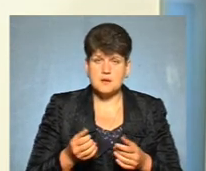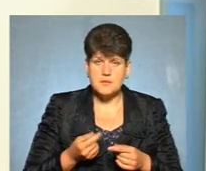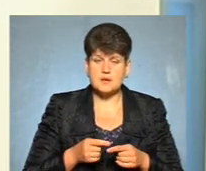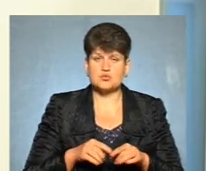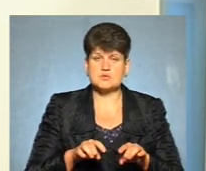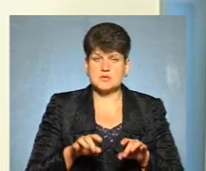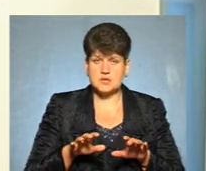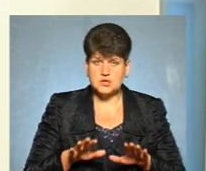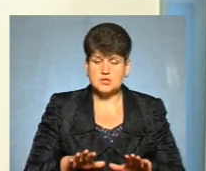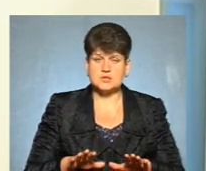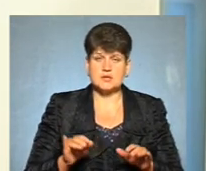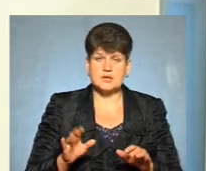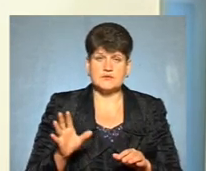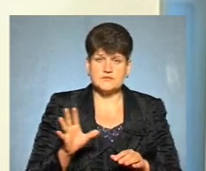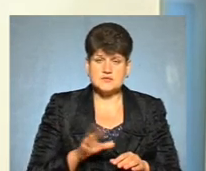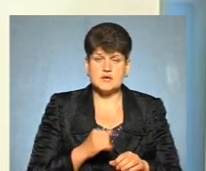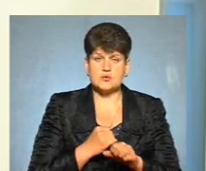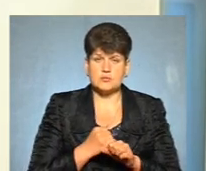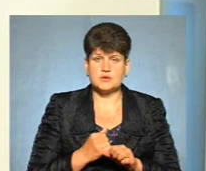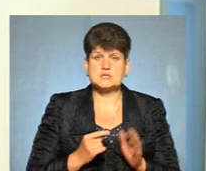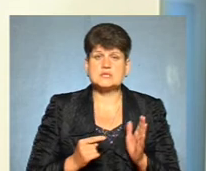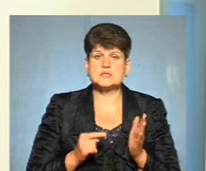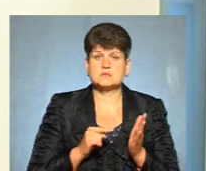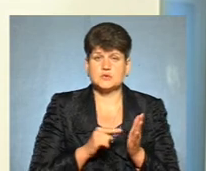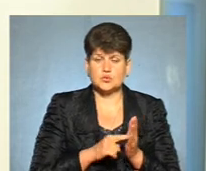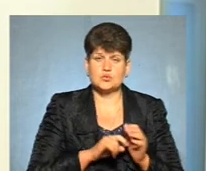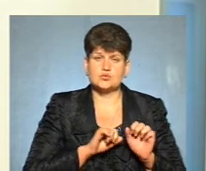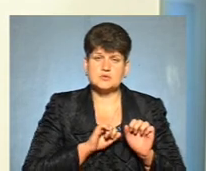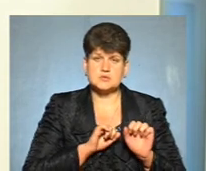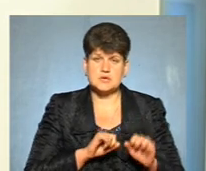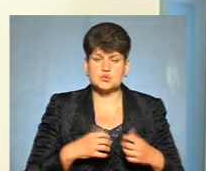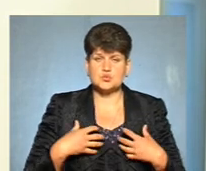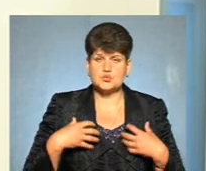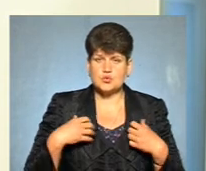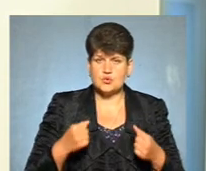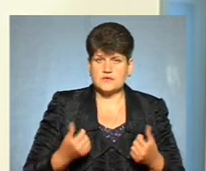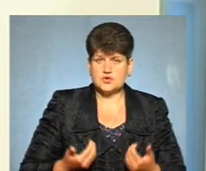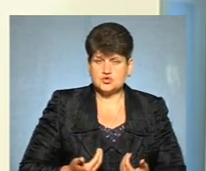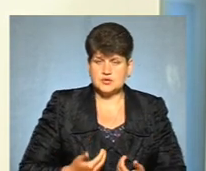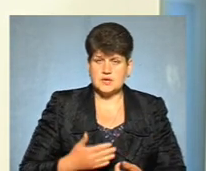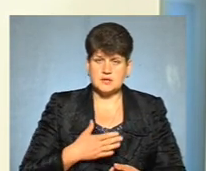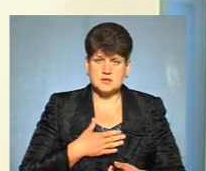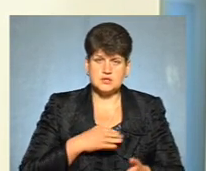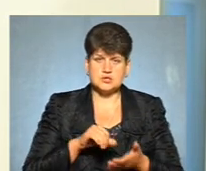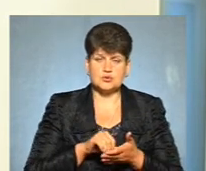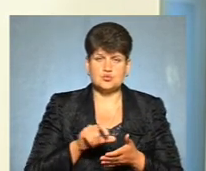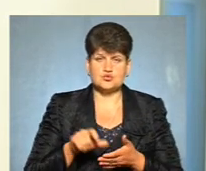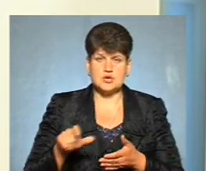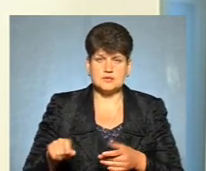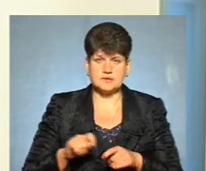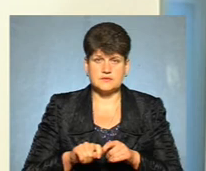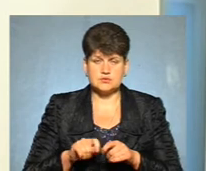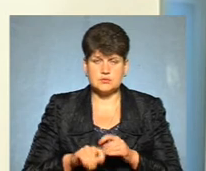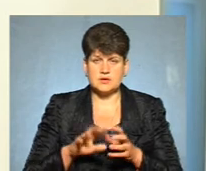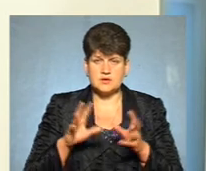рішення. Я думаю, що все робилося з метою захисту здоров'я і життя наших учасників тестування, в